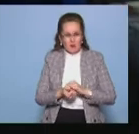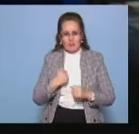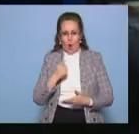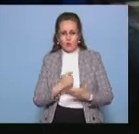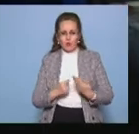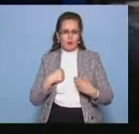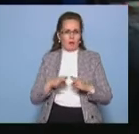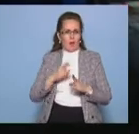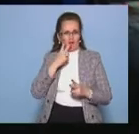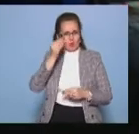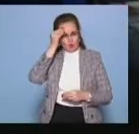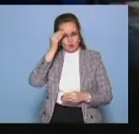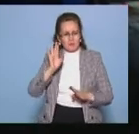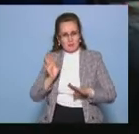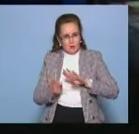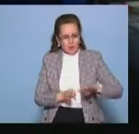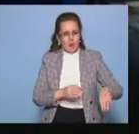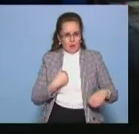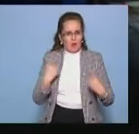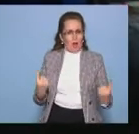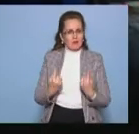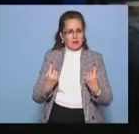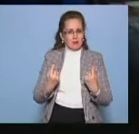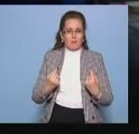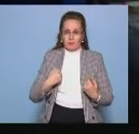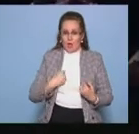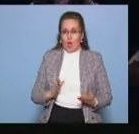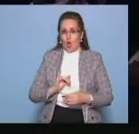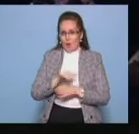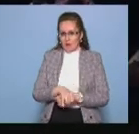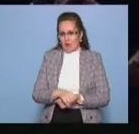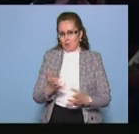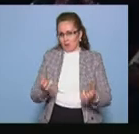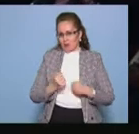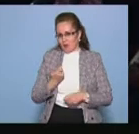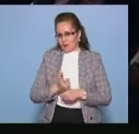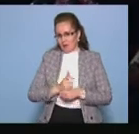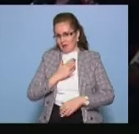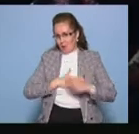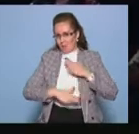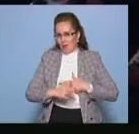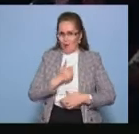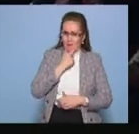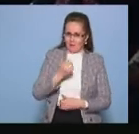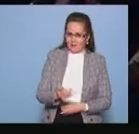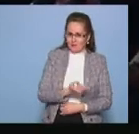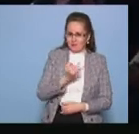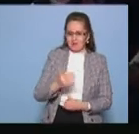вижу. Судя по первой постановке, зритель принял гостей из Курска очень тепло. Роман Вагинов, Илья Демидяев, новости.